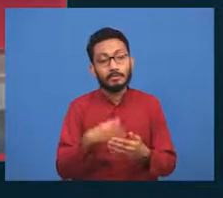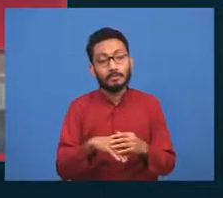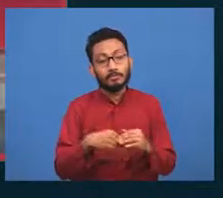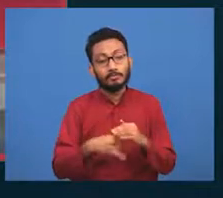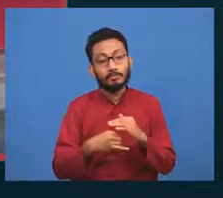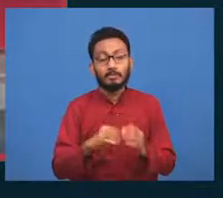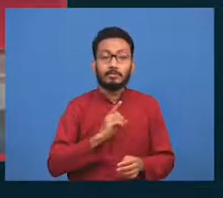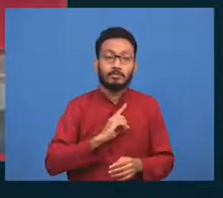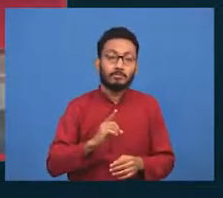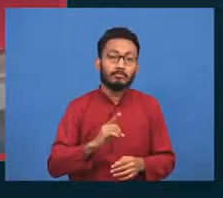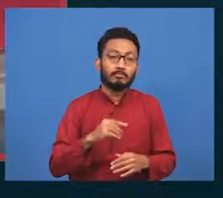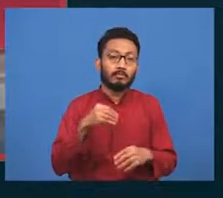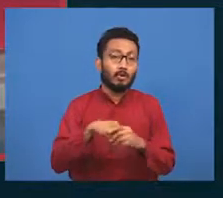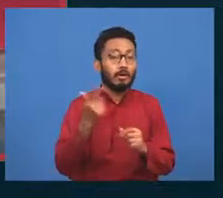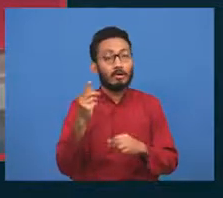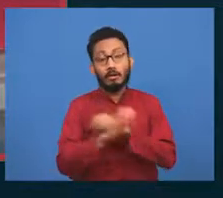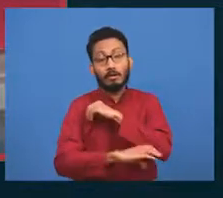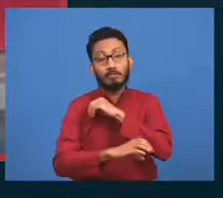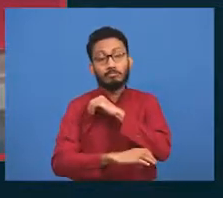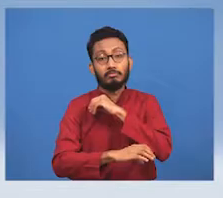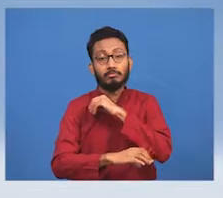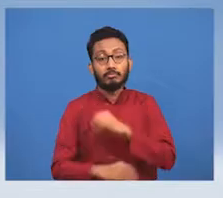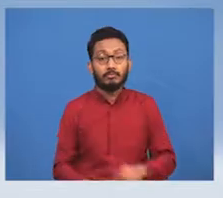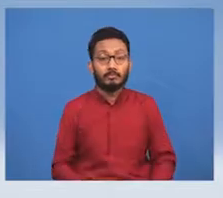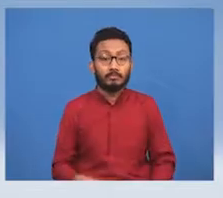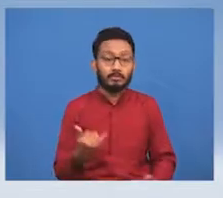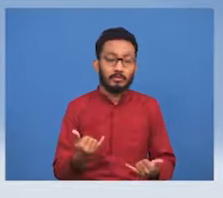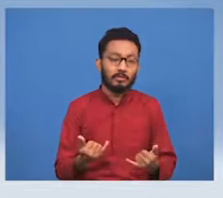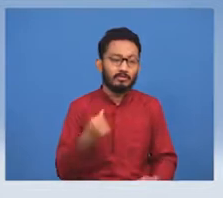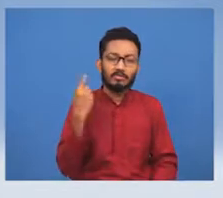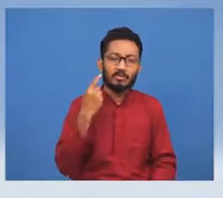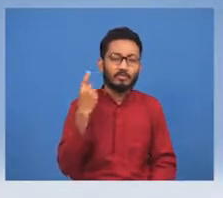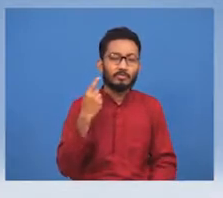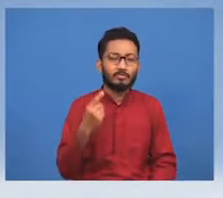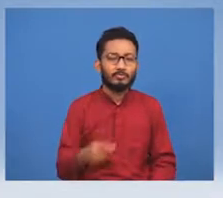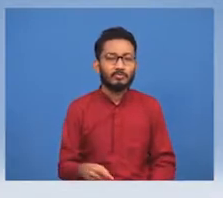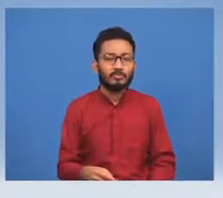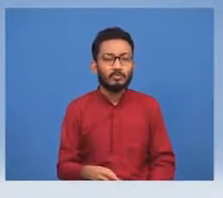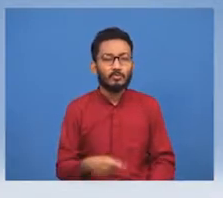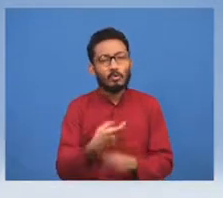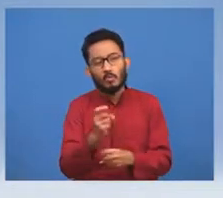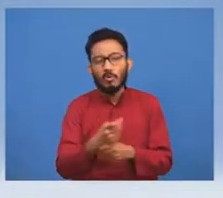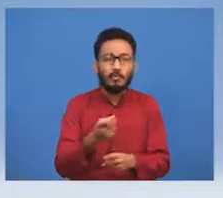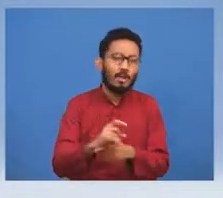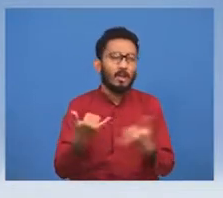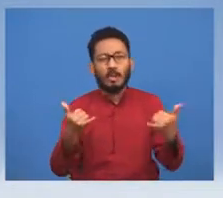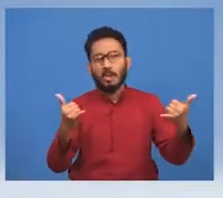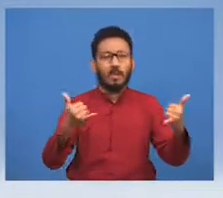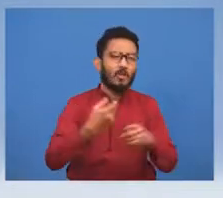bermula dengan provokasi karikatur menghina Nabi Muhammad sallallahu alaihi wasallam. Mereka yang menghina Nabi